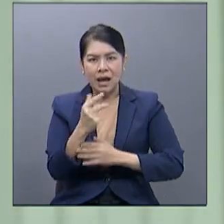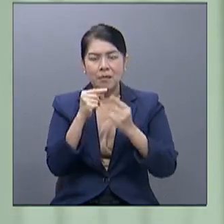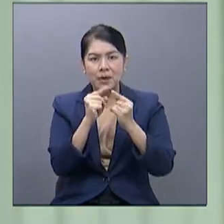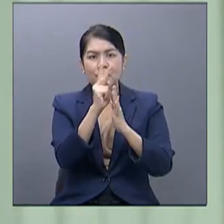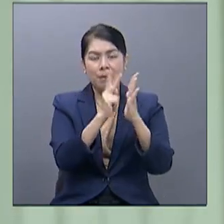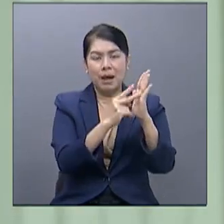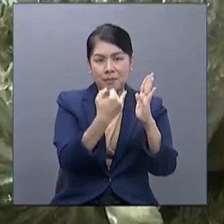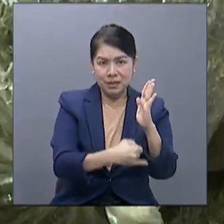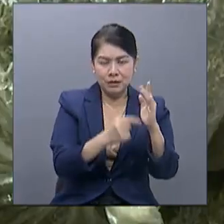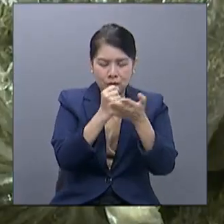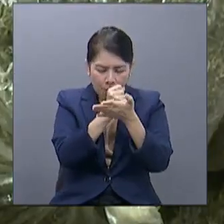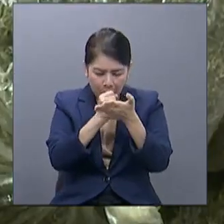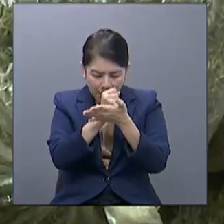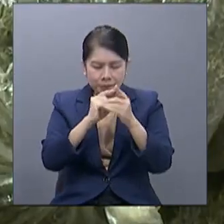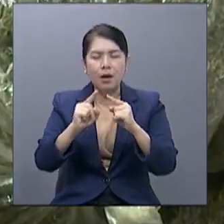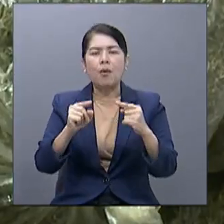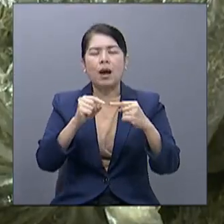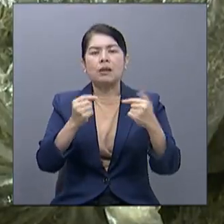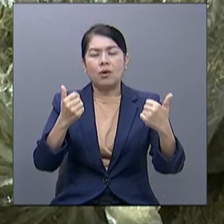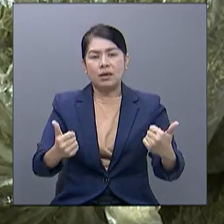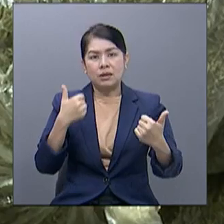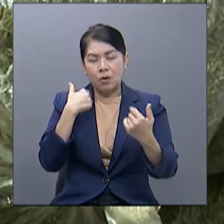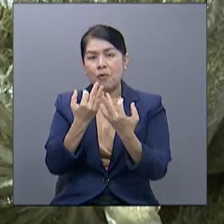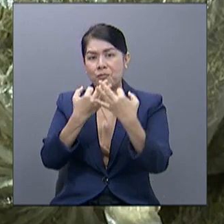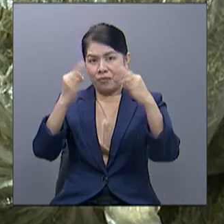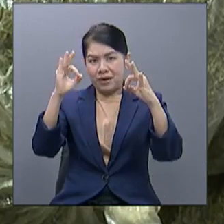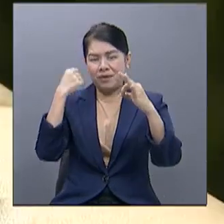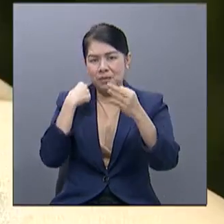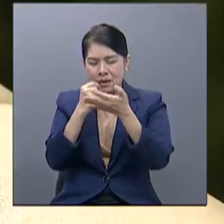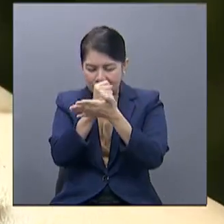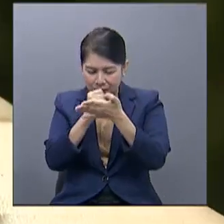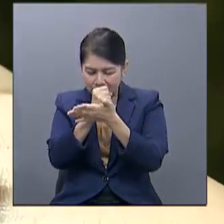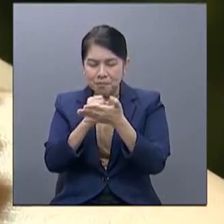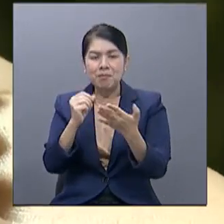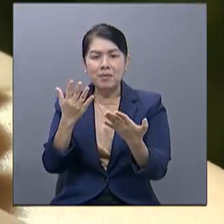ไม่ถือเป็นยาเสพติดและสารสกัดกัญชาที่มีความเข้มข้นของสารสกัด